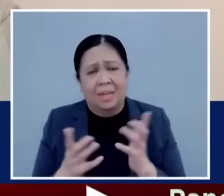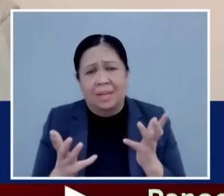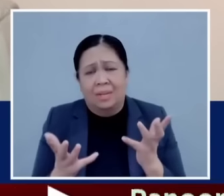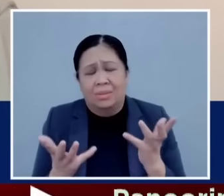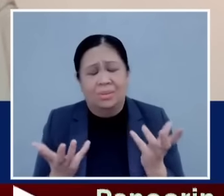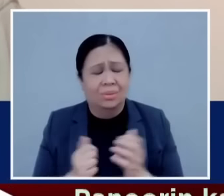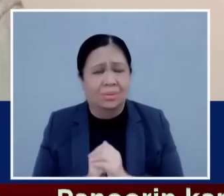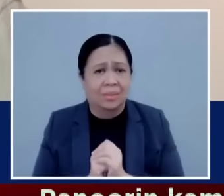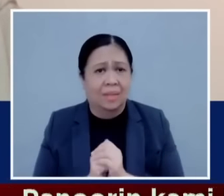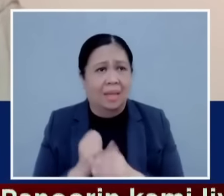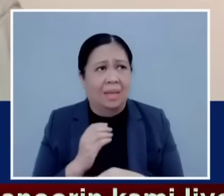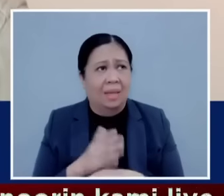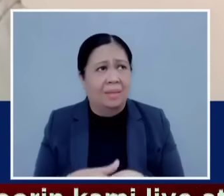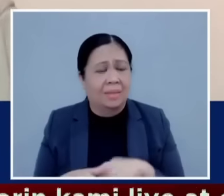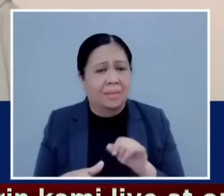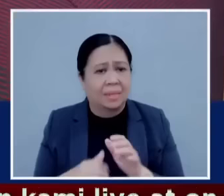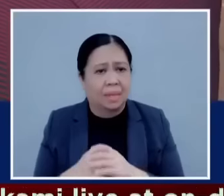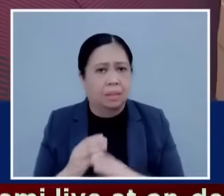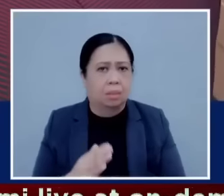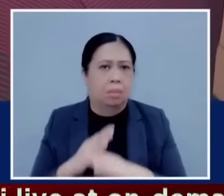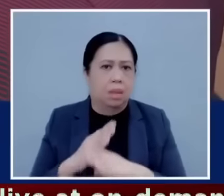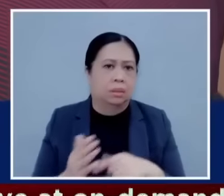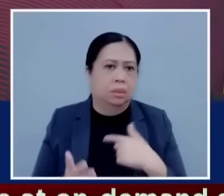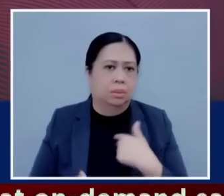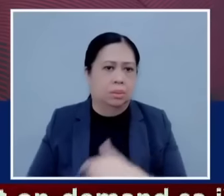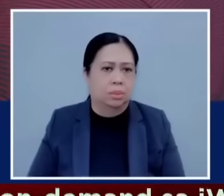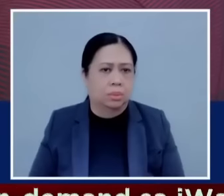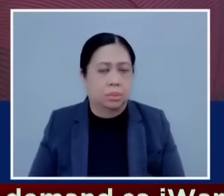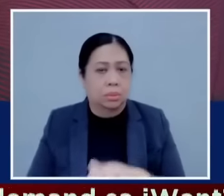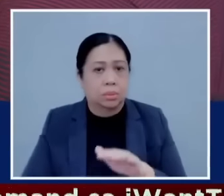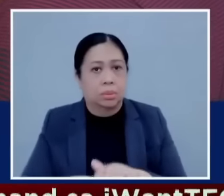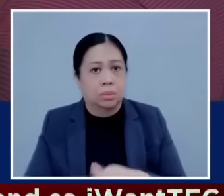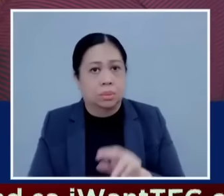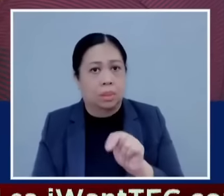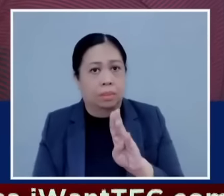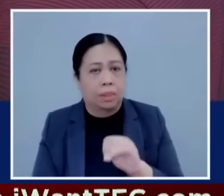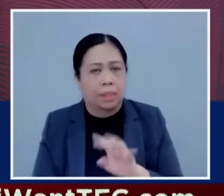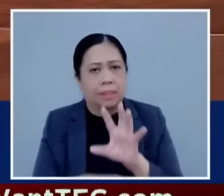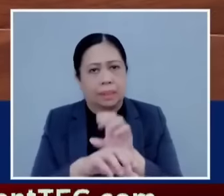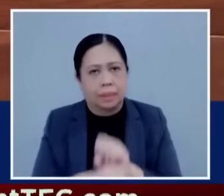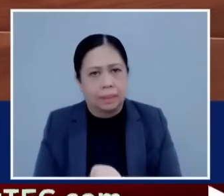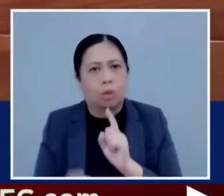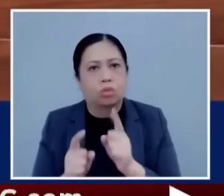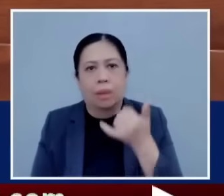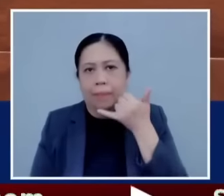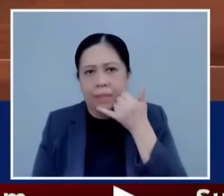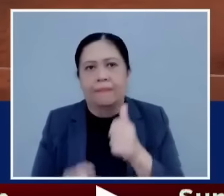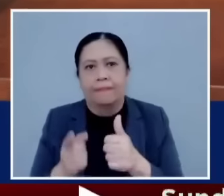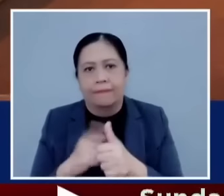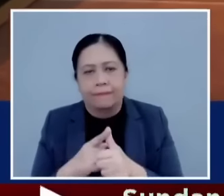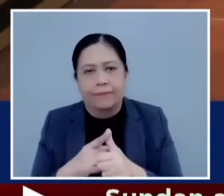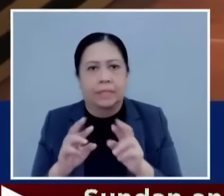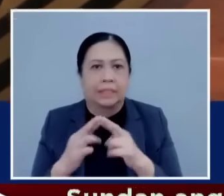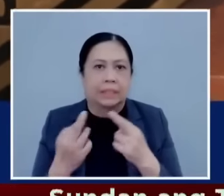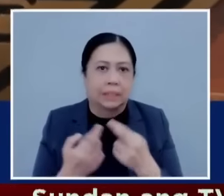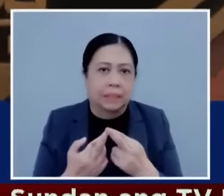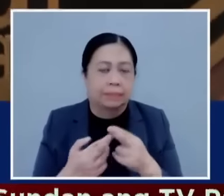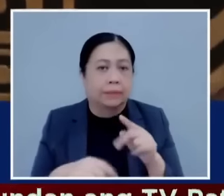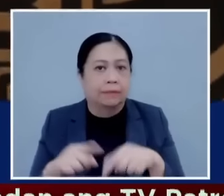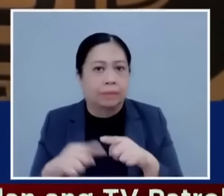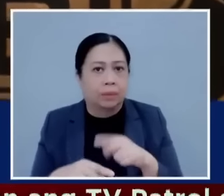Tapos after nun, binlock na niya ako. Abiso ng NBI, ugaliin na kausapin muna ang mga kaanak o kaibigan